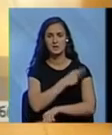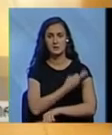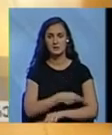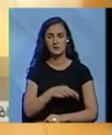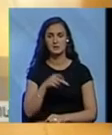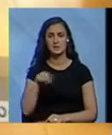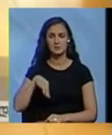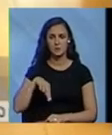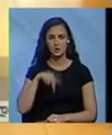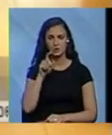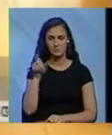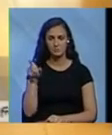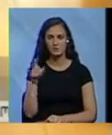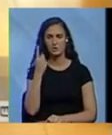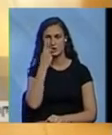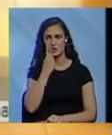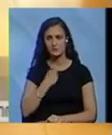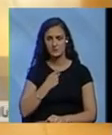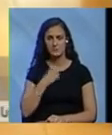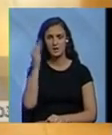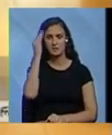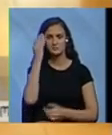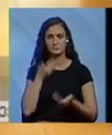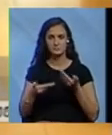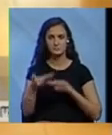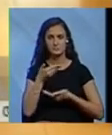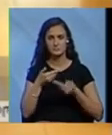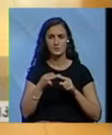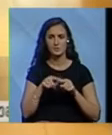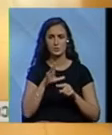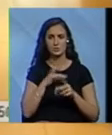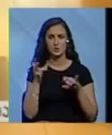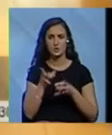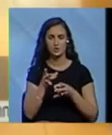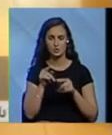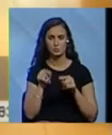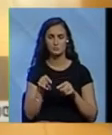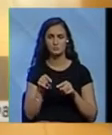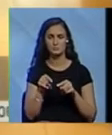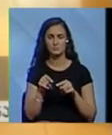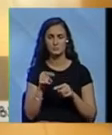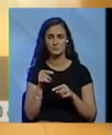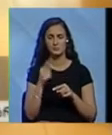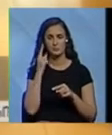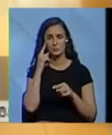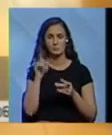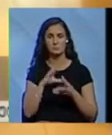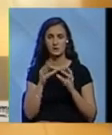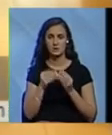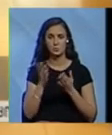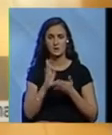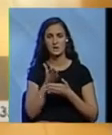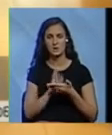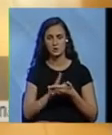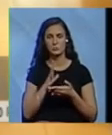წინადადებების შენიშვნები აზრთა გაზიარება, რომელიც იყო საჭირო და დროული, ფიქრობთ, თუს მთლიანად არა